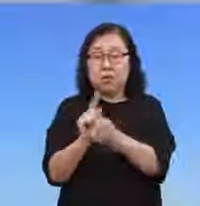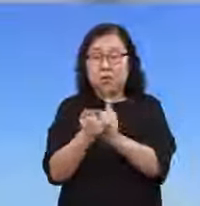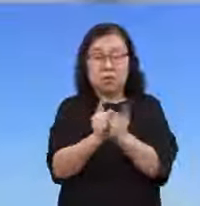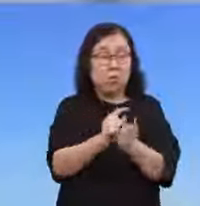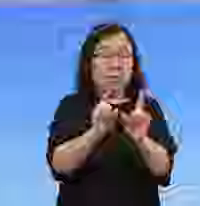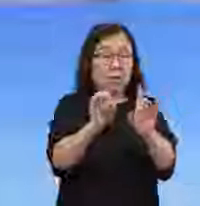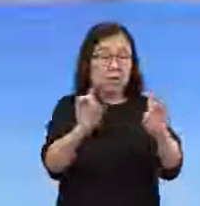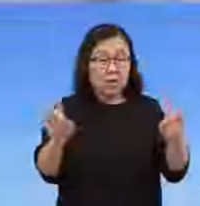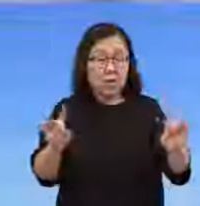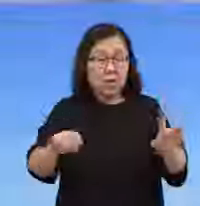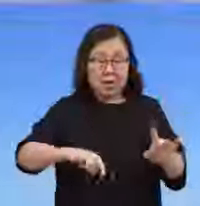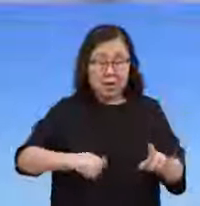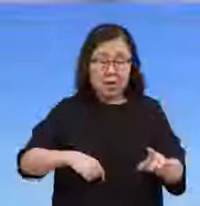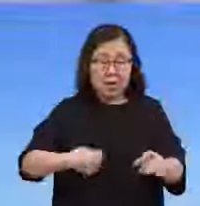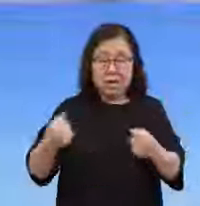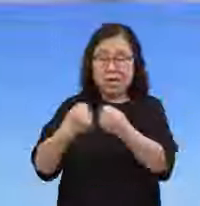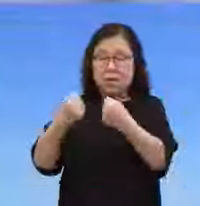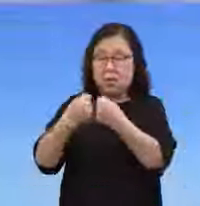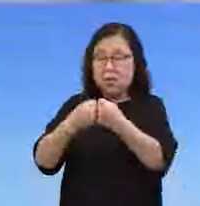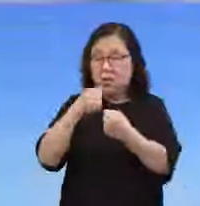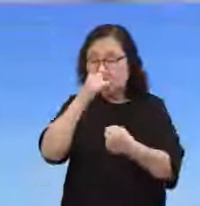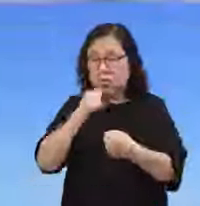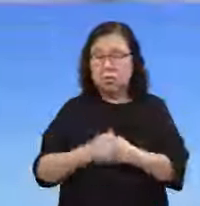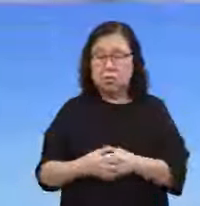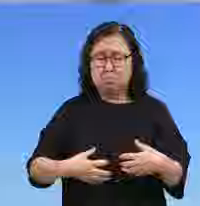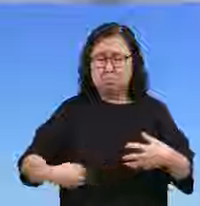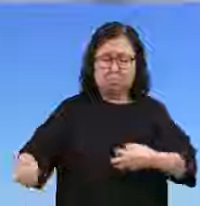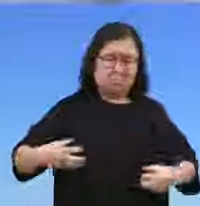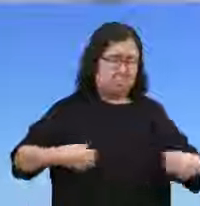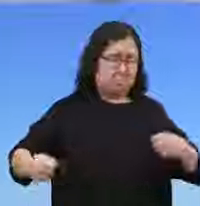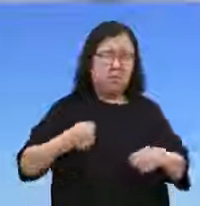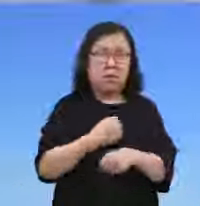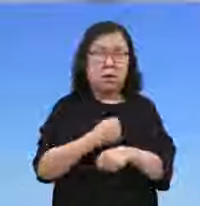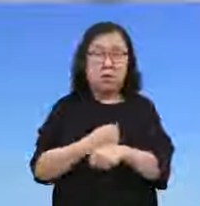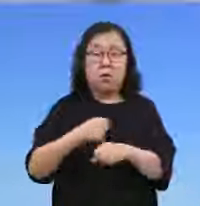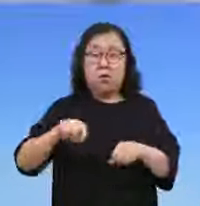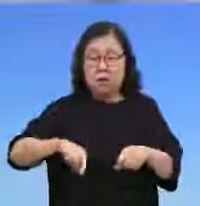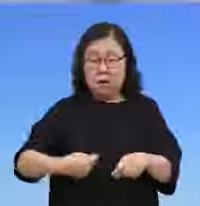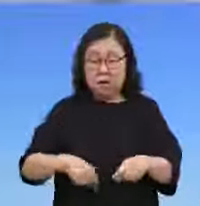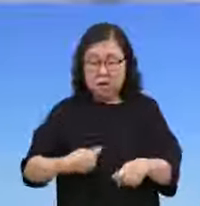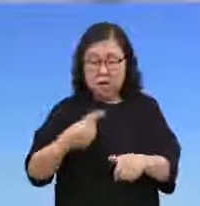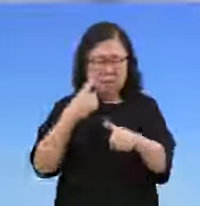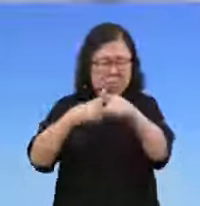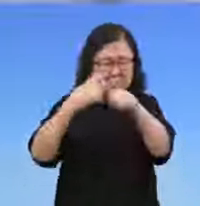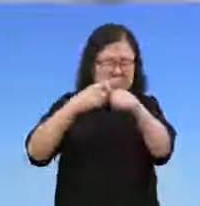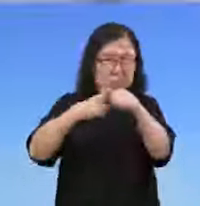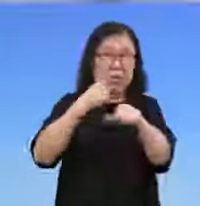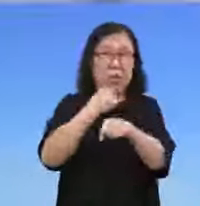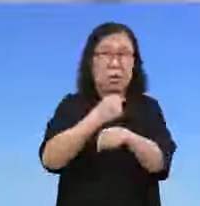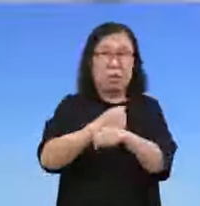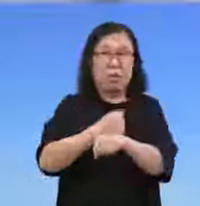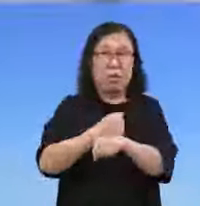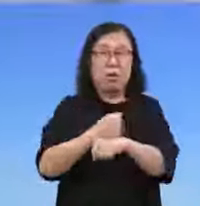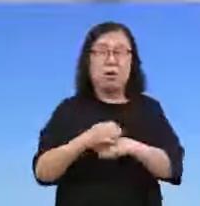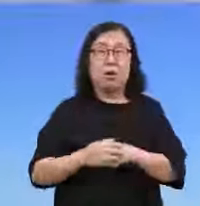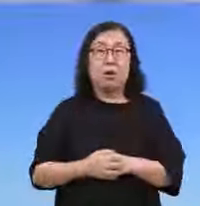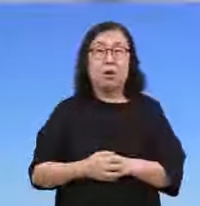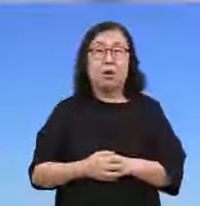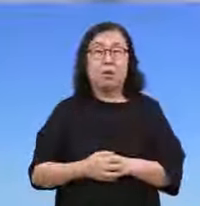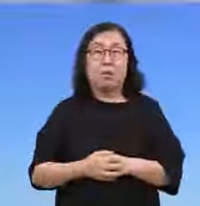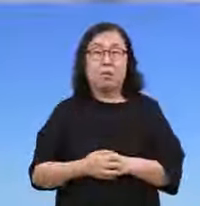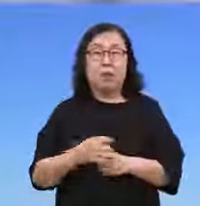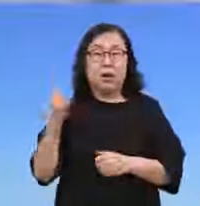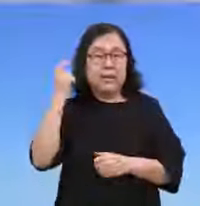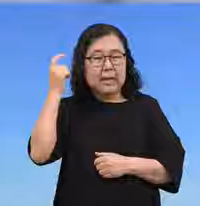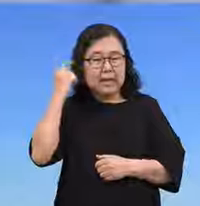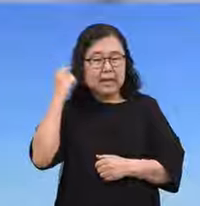다 싸우는데, 자기들끼리 다 지치고, 자기들끼리 맨날 험담하고, 자기들끼리 맨날 없는